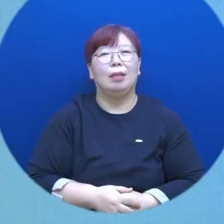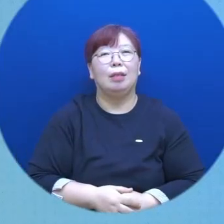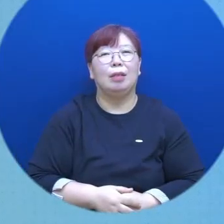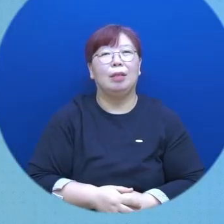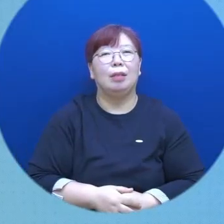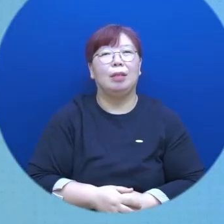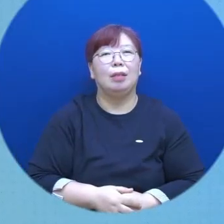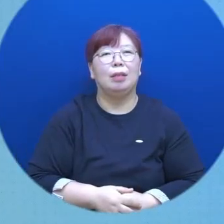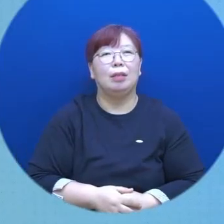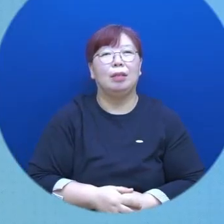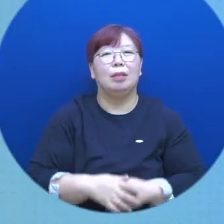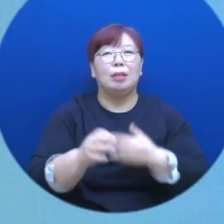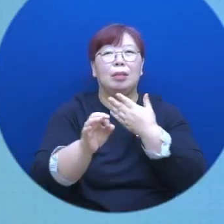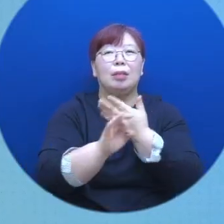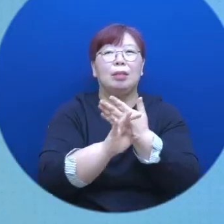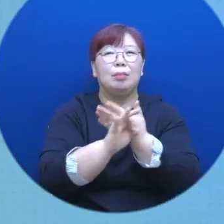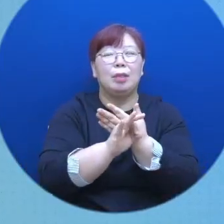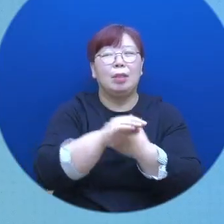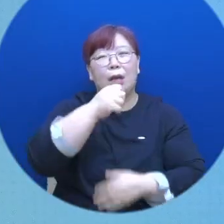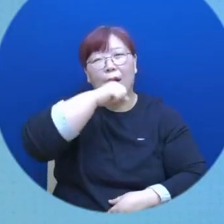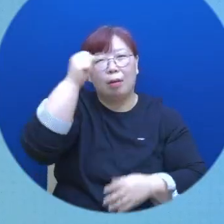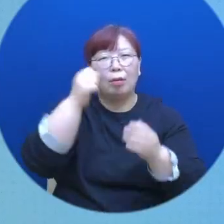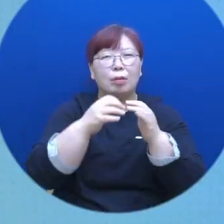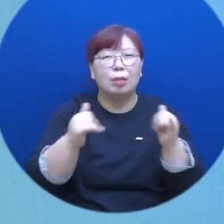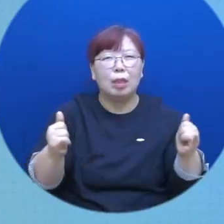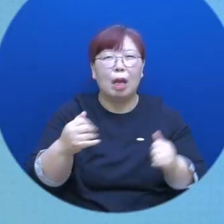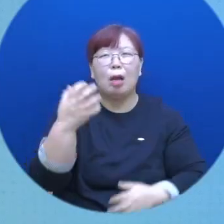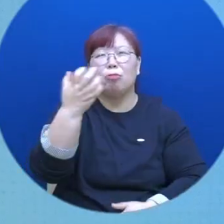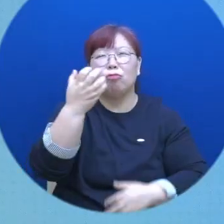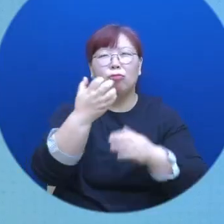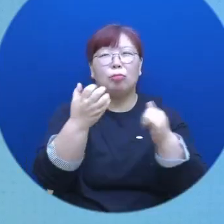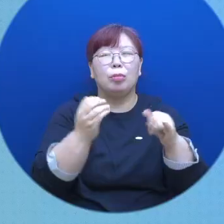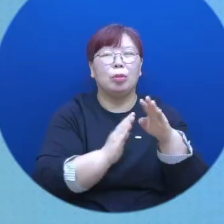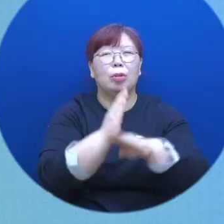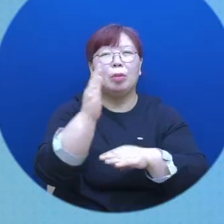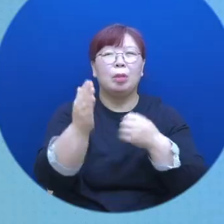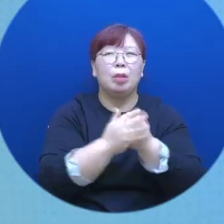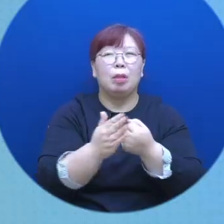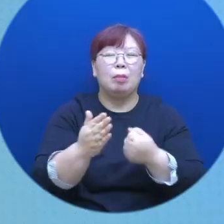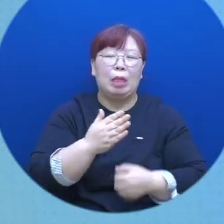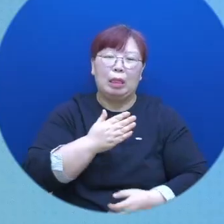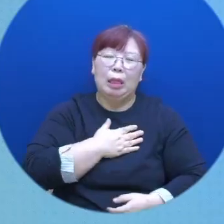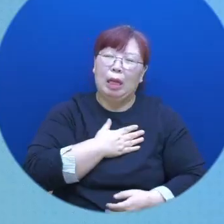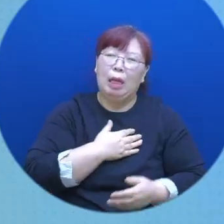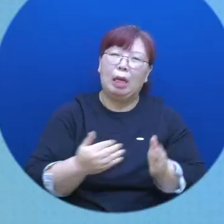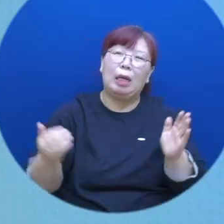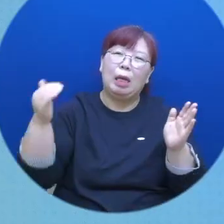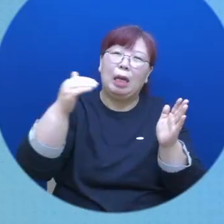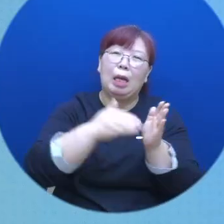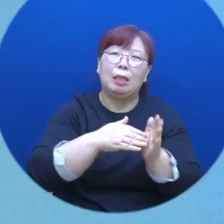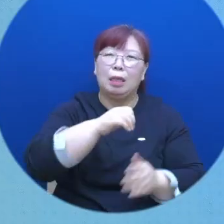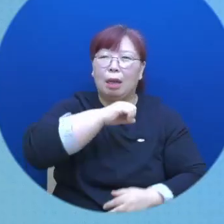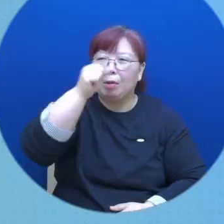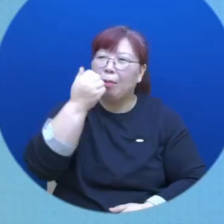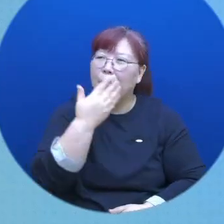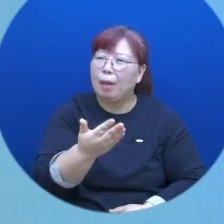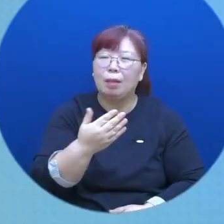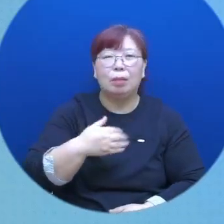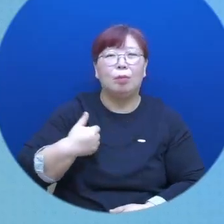있던 그 사람들이 순서가 많이 있는데 가고 하다가 자기까지 예비 합격이 된